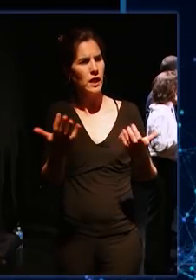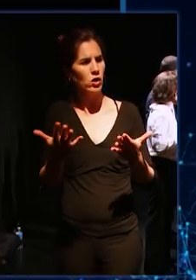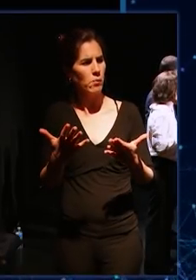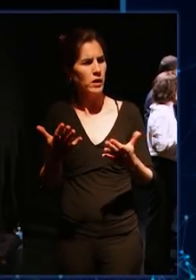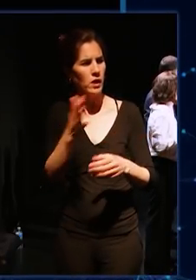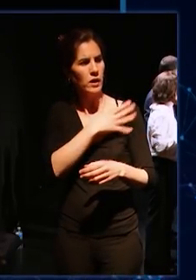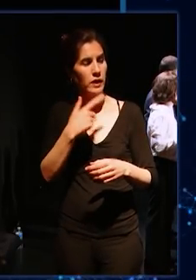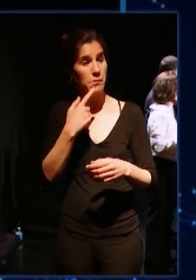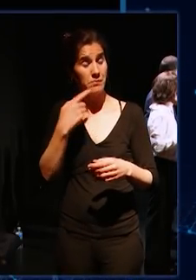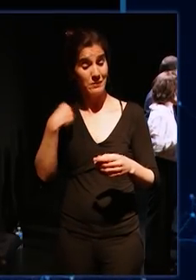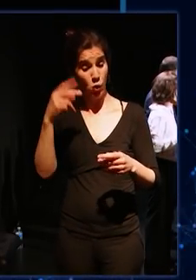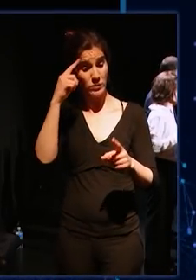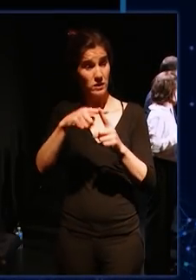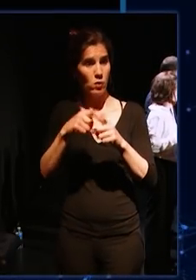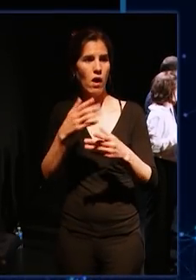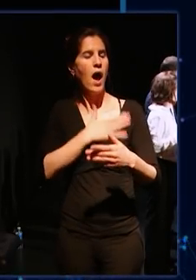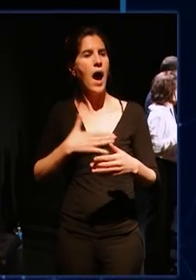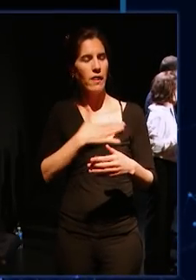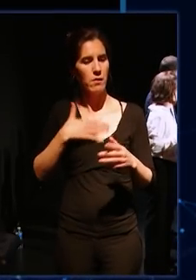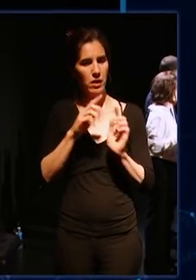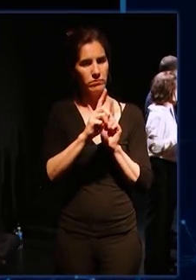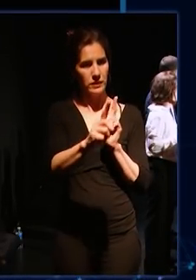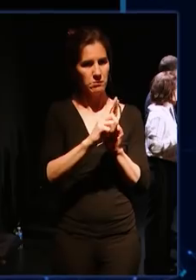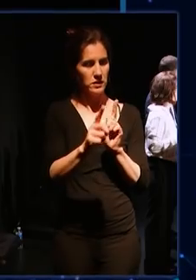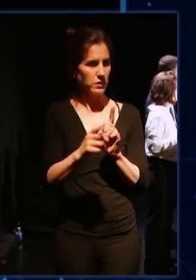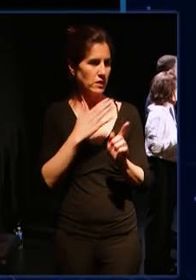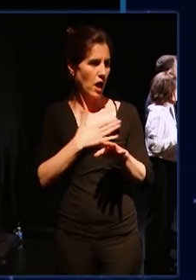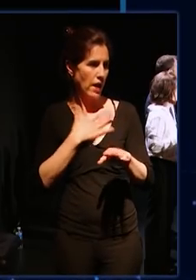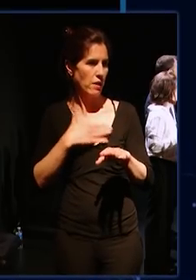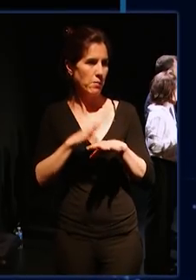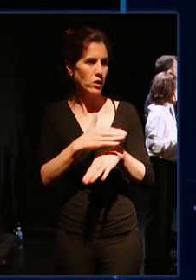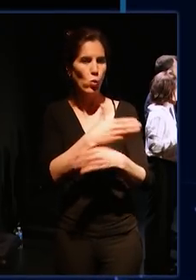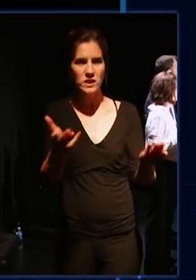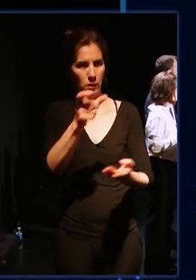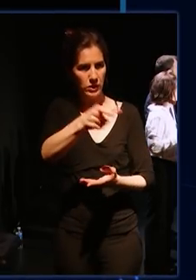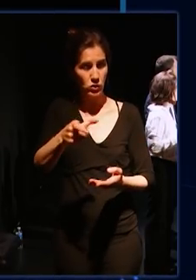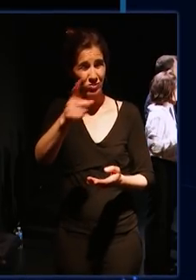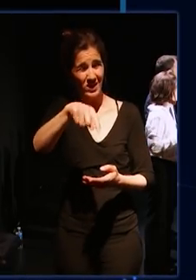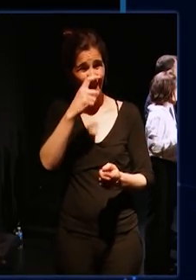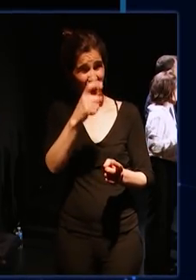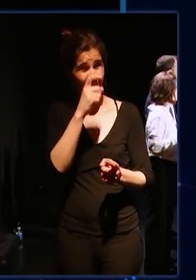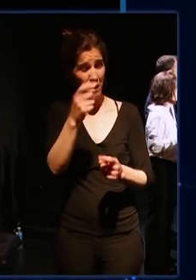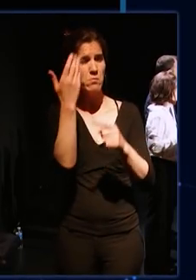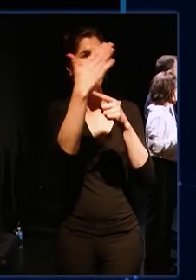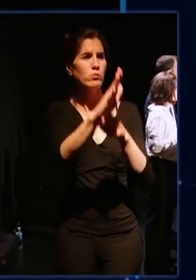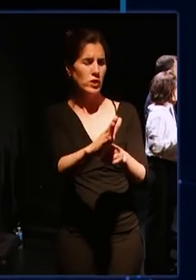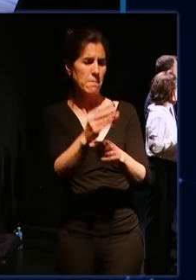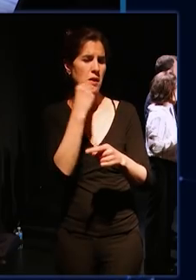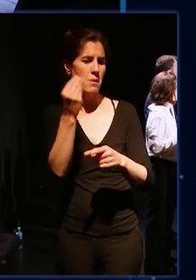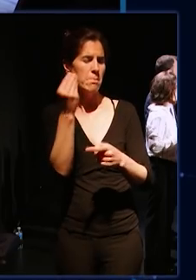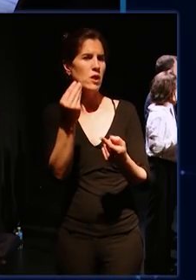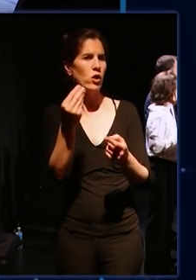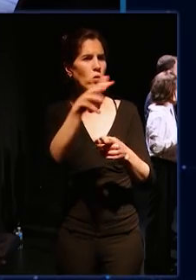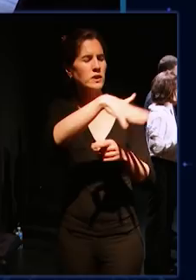mobilitat sigui agradable i per tothom. Nosaltres proposem cada any un programa de millora de l'espai públic per tal de tenir un espai públic